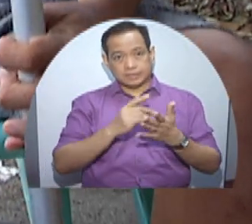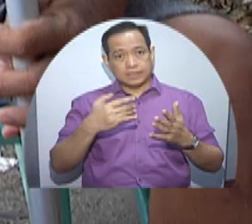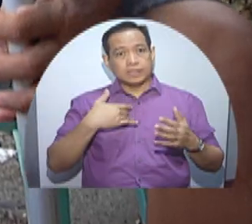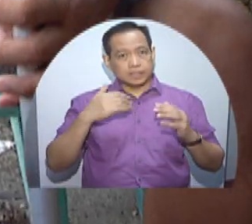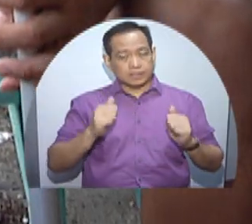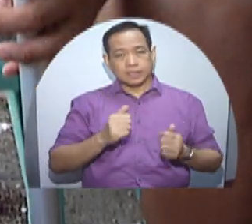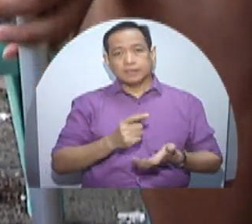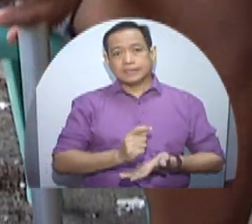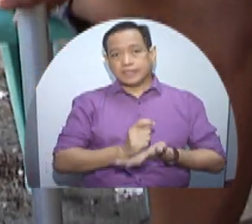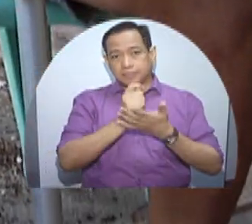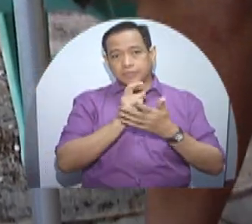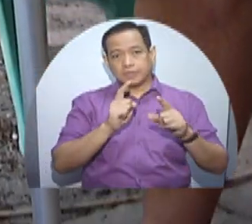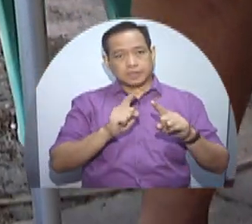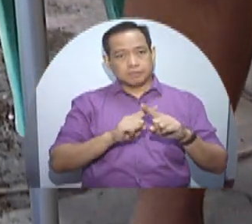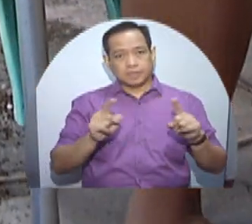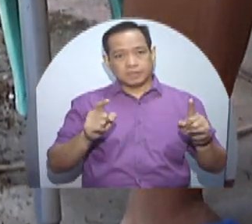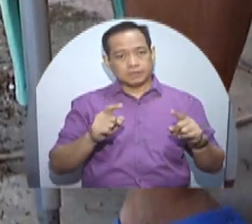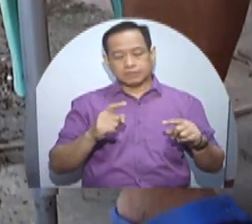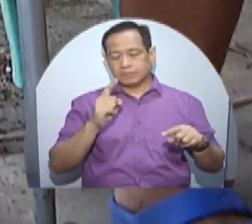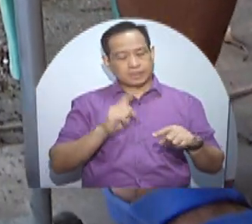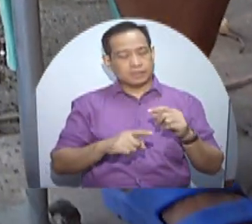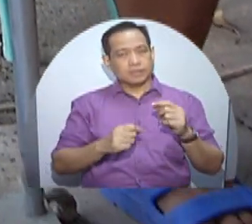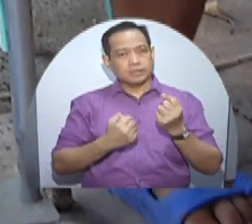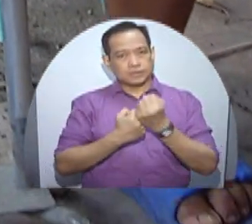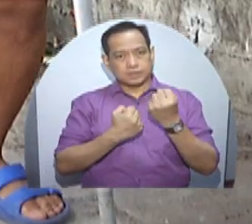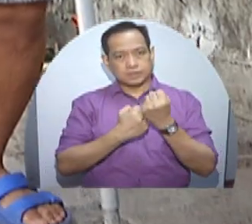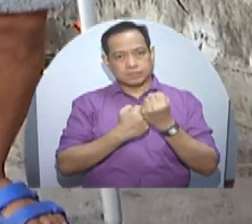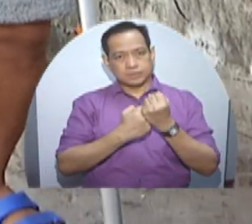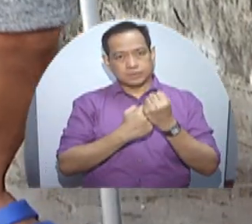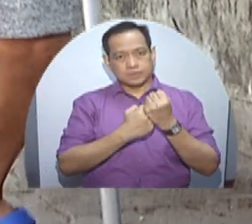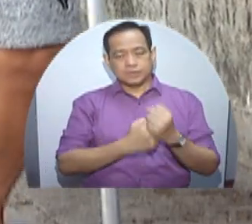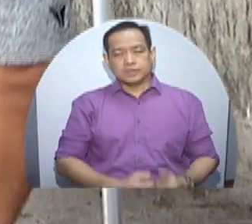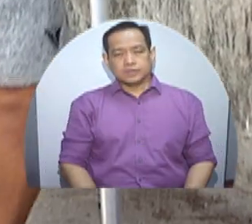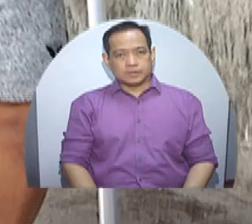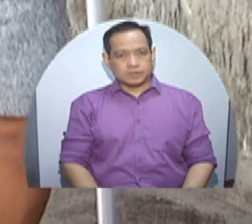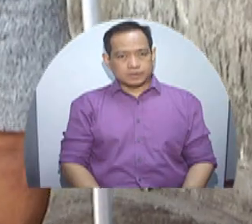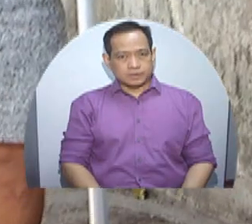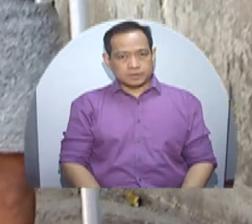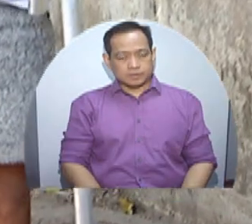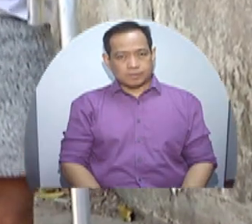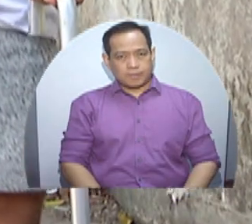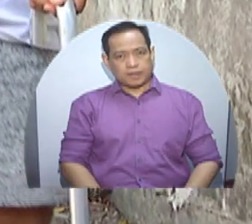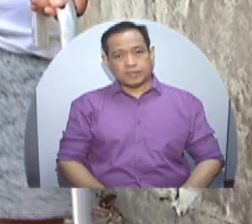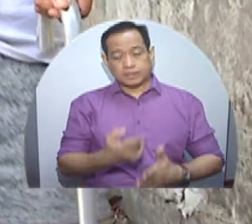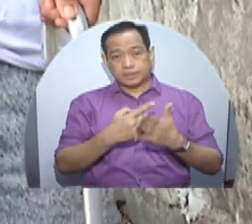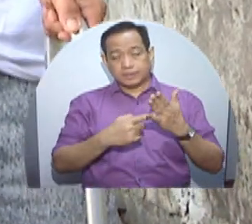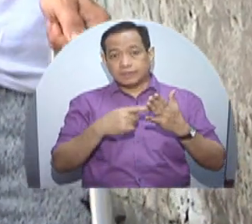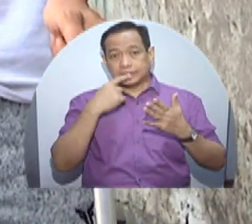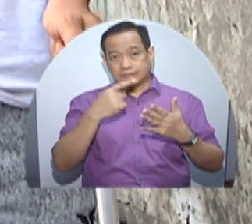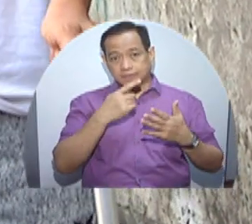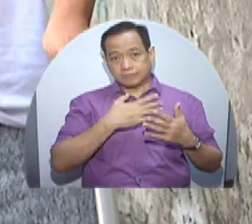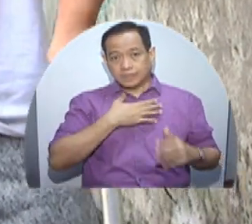po, pero hindi po namin kaya. Ang session po is 400 po kada session. Eh,